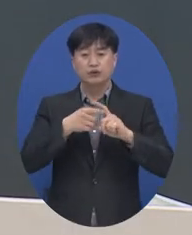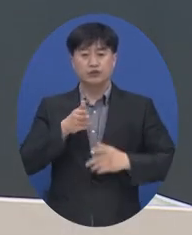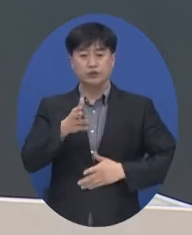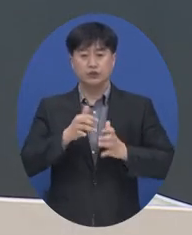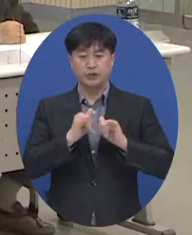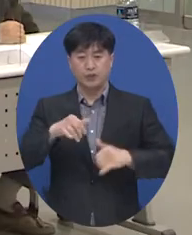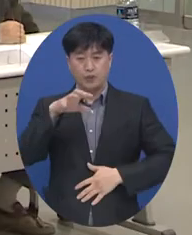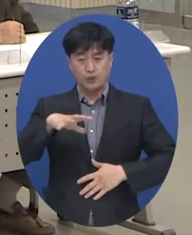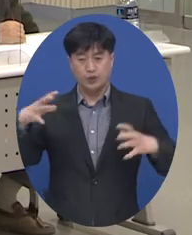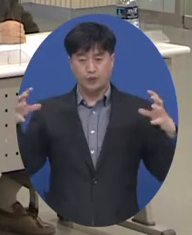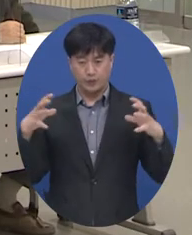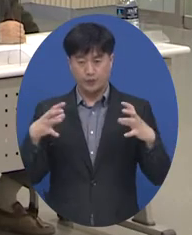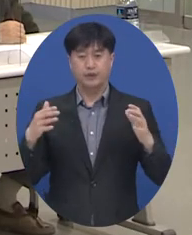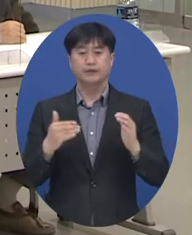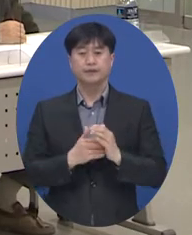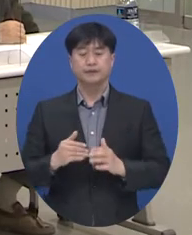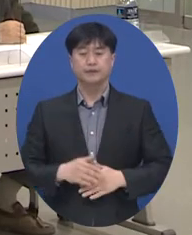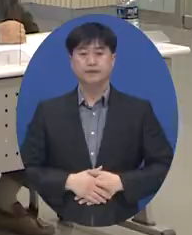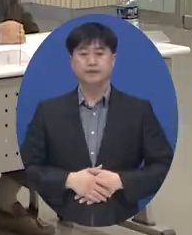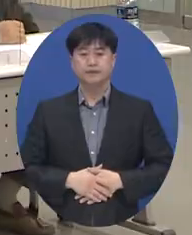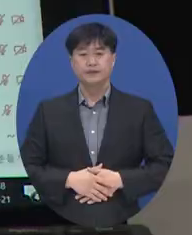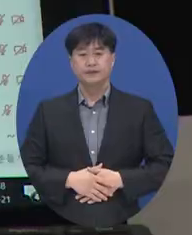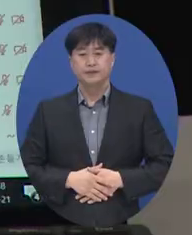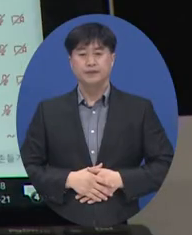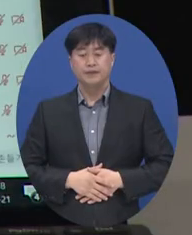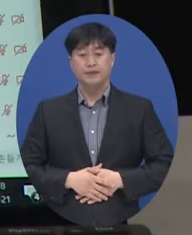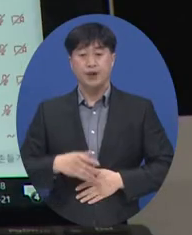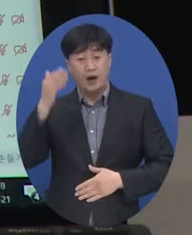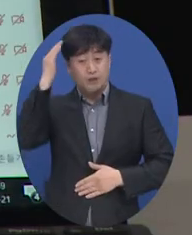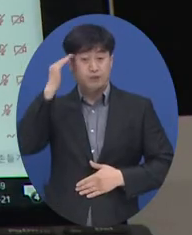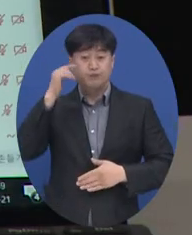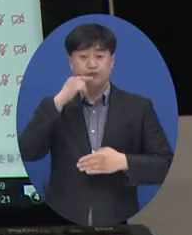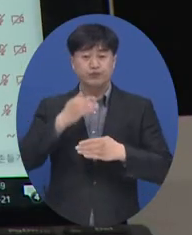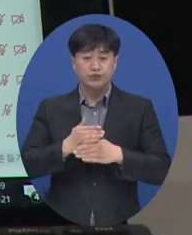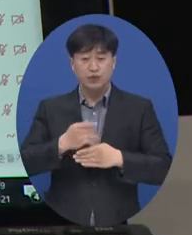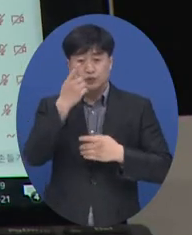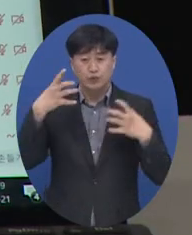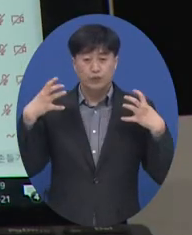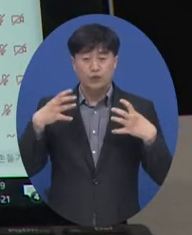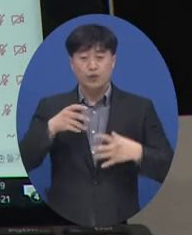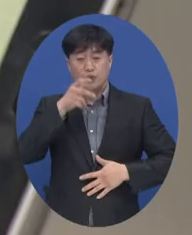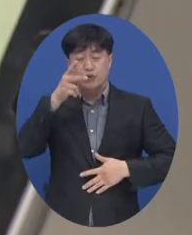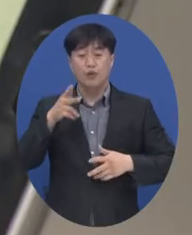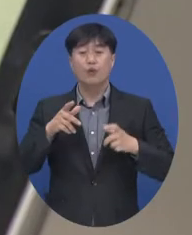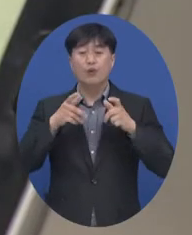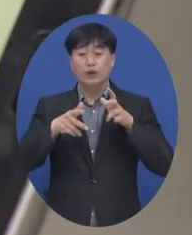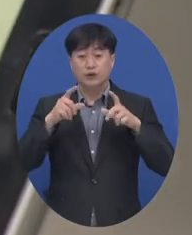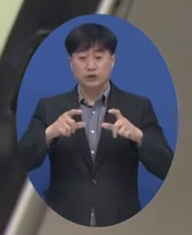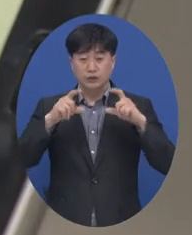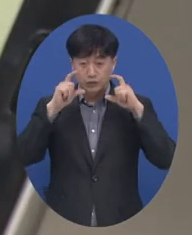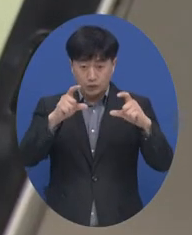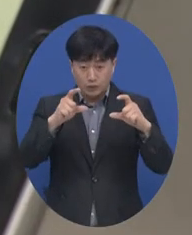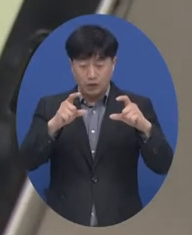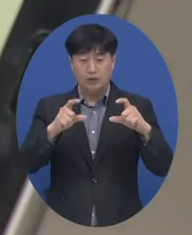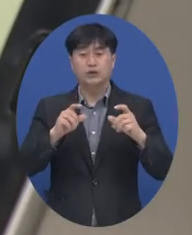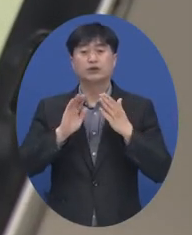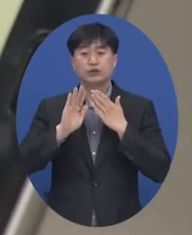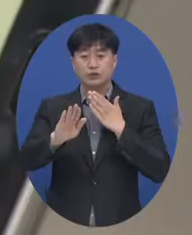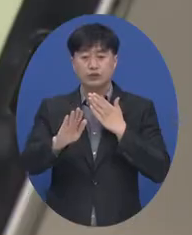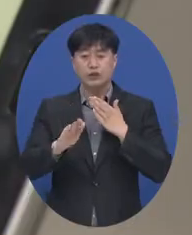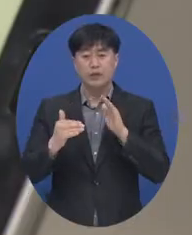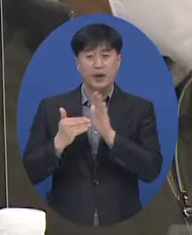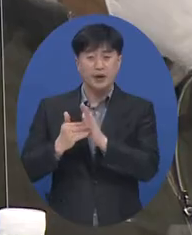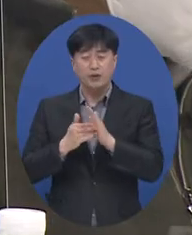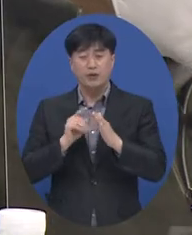관련 전문가들이 한자리에 모였습니다 남북 정부가 개성공단 자개를 선언 부터 하고 제재를 넘어